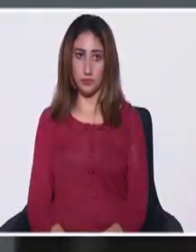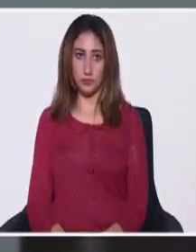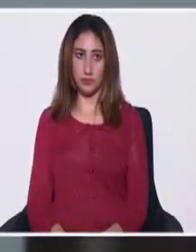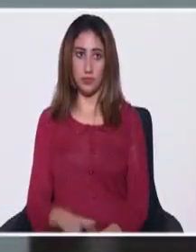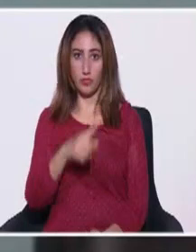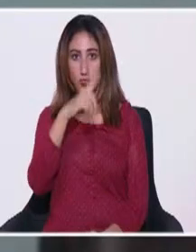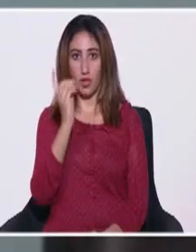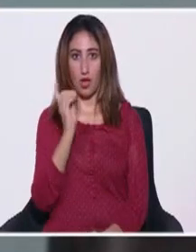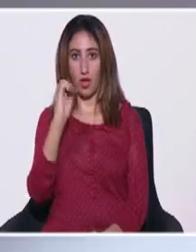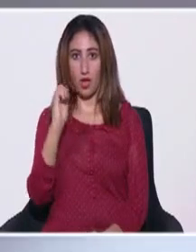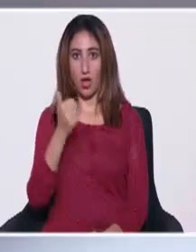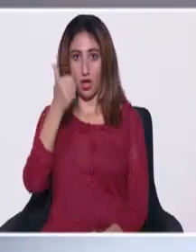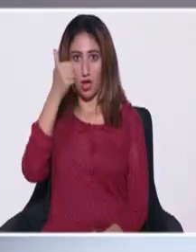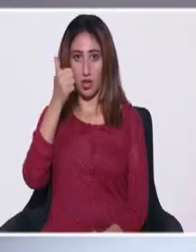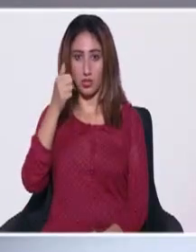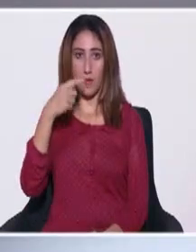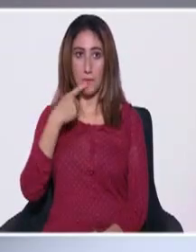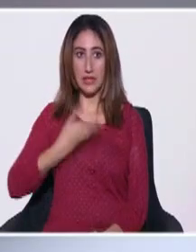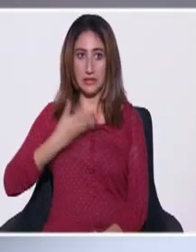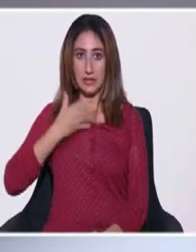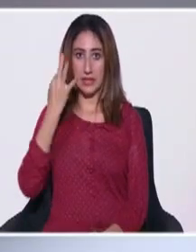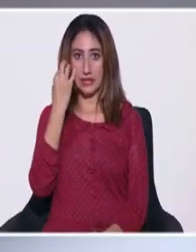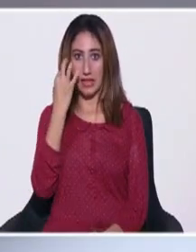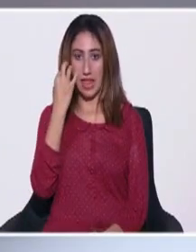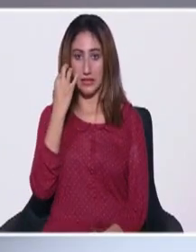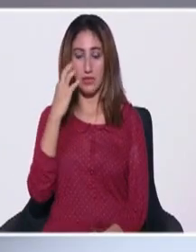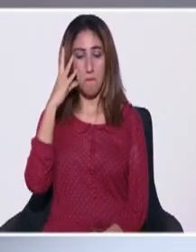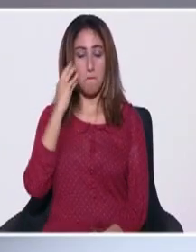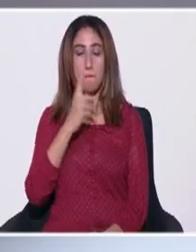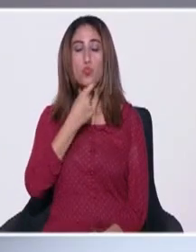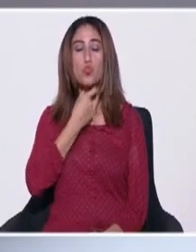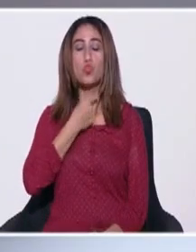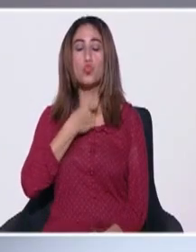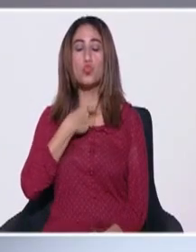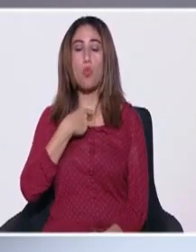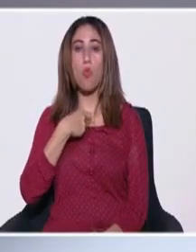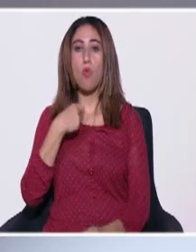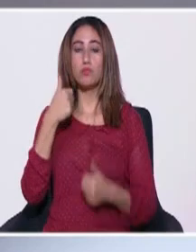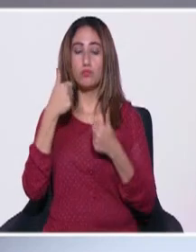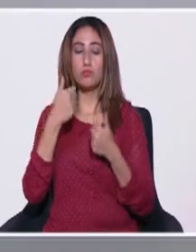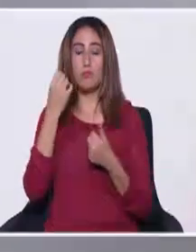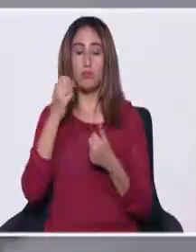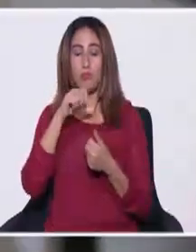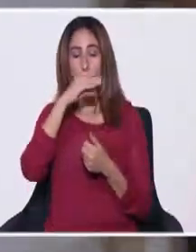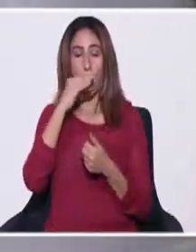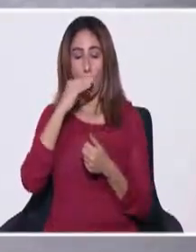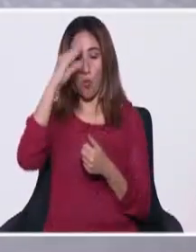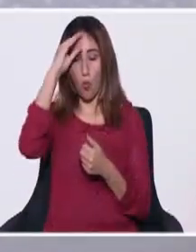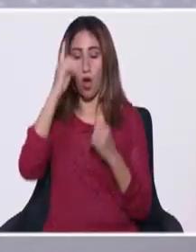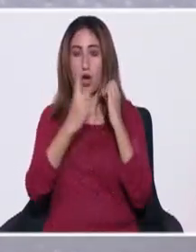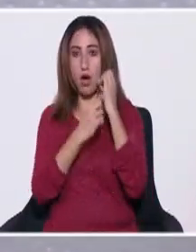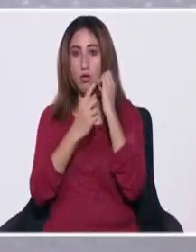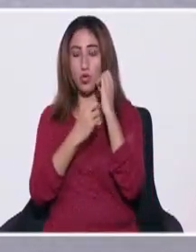رضا عبد السلام 30 عاماً أمتعنا فيها بصوته الممتلئ بالوقار عبر موجات أثير